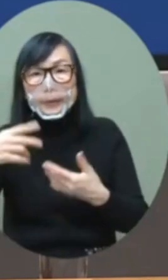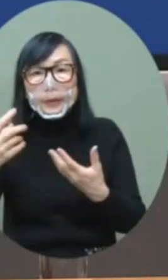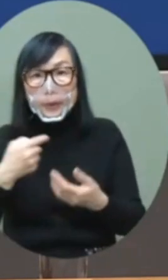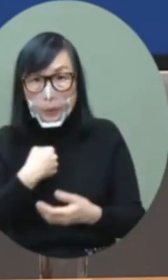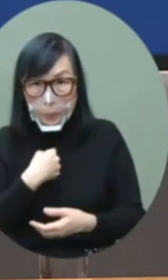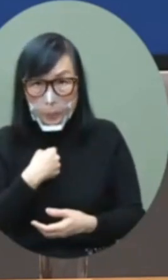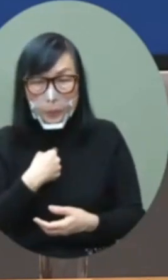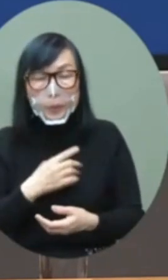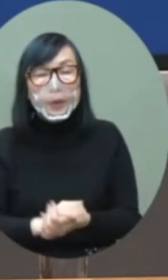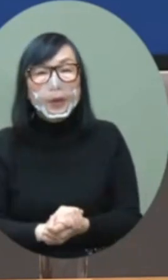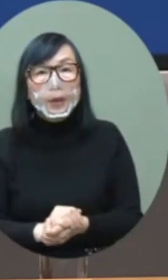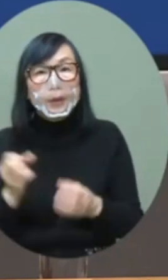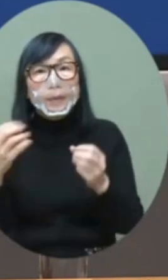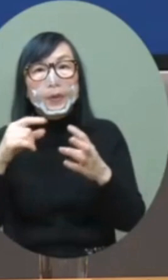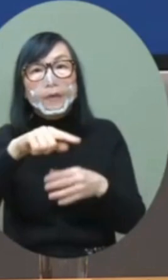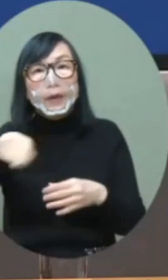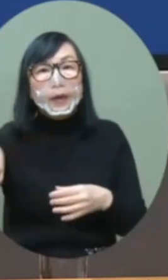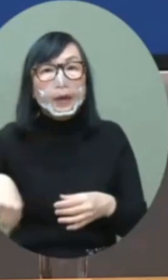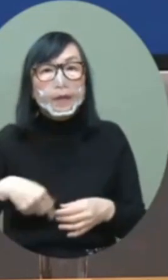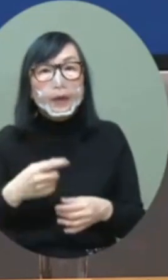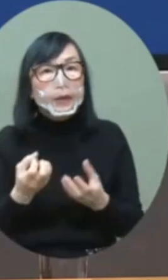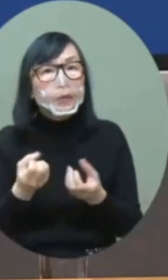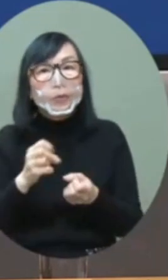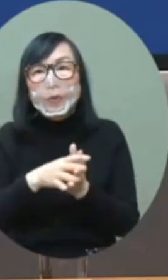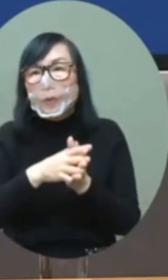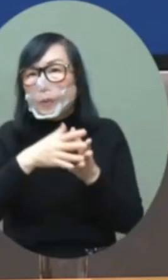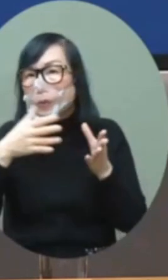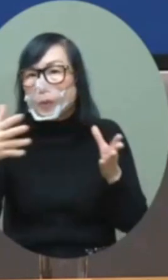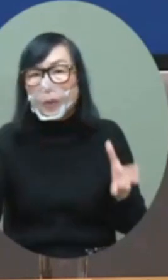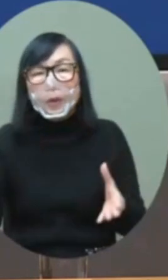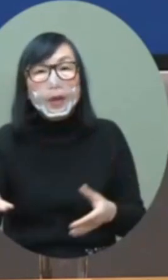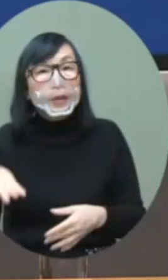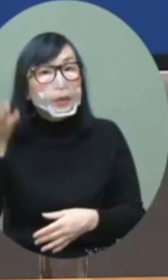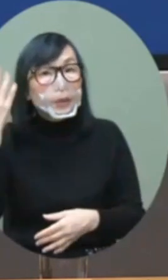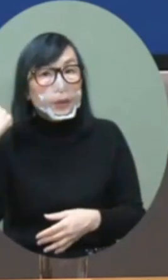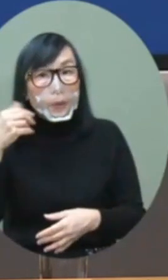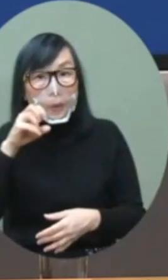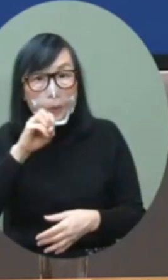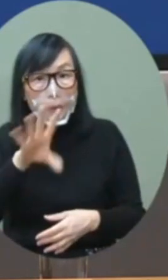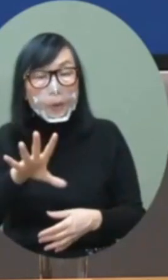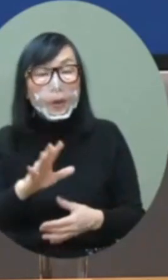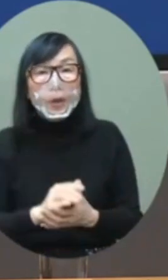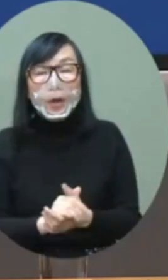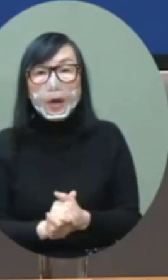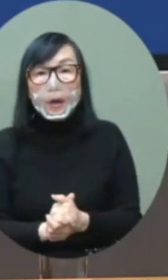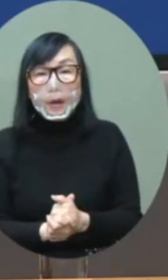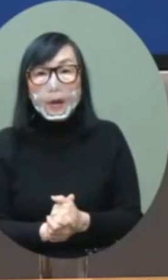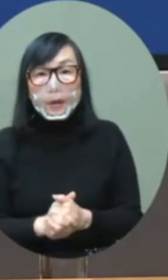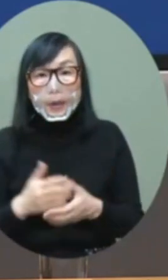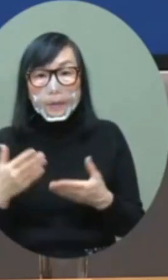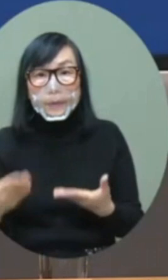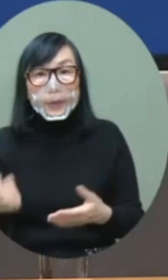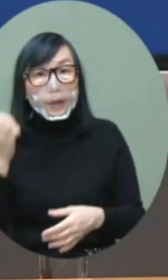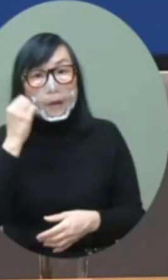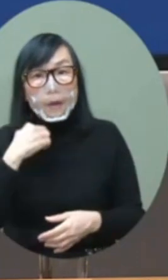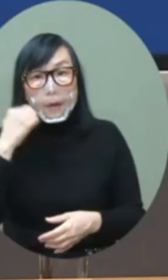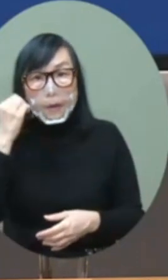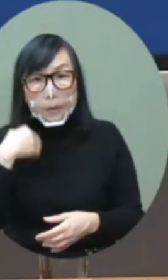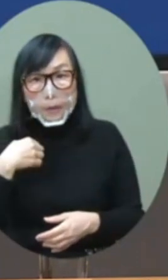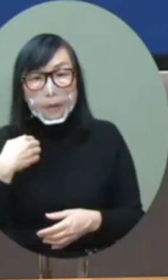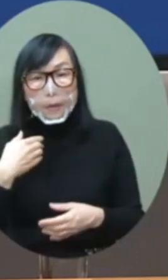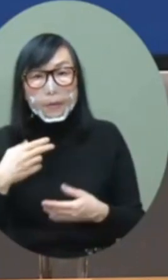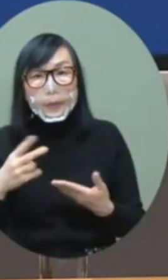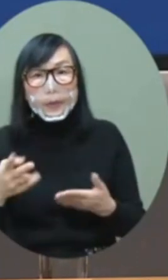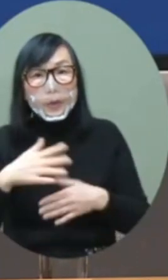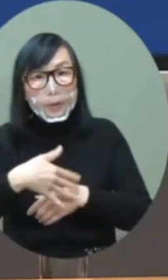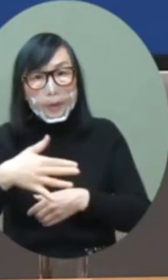檢討嘅範圍咧，相信要非常之廣泛嚇。譬如我喺早前呢度都提過啦。即係今次長者成為咗